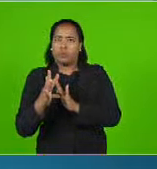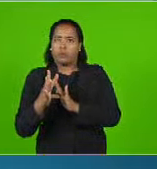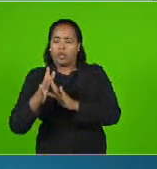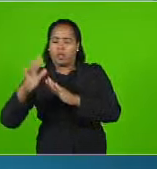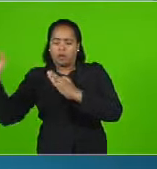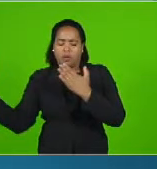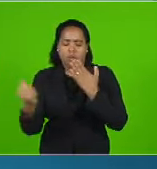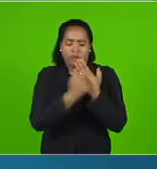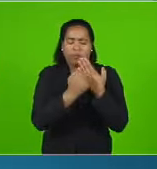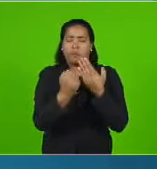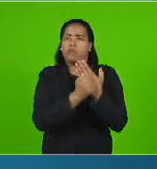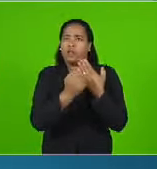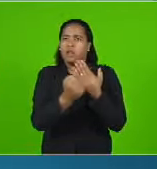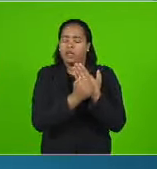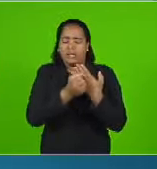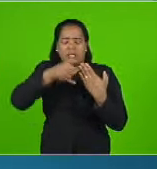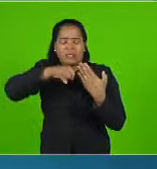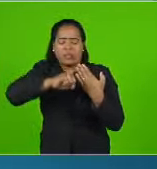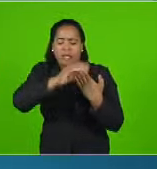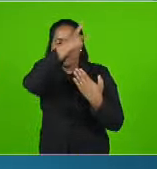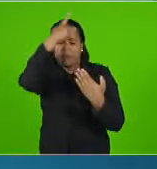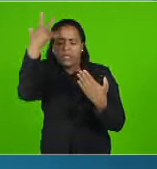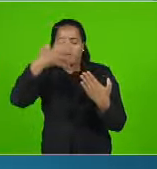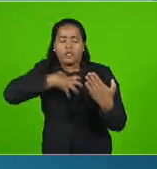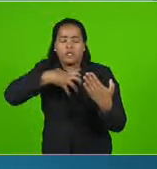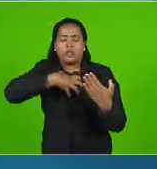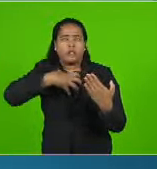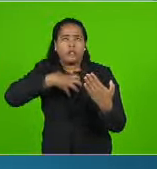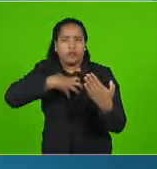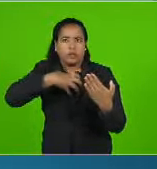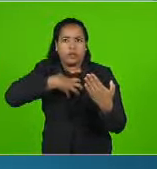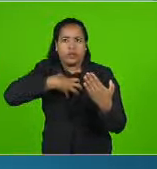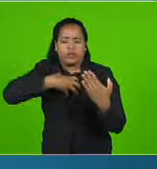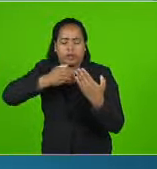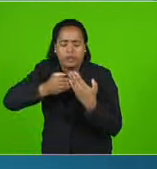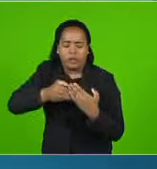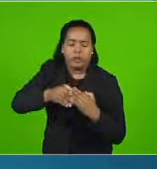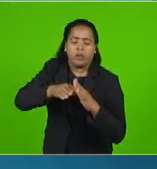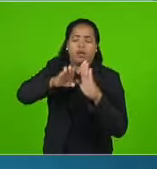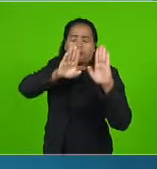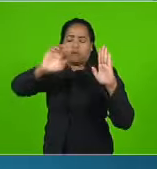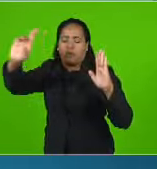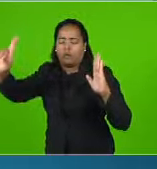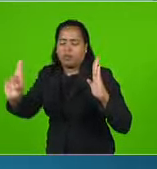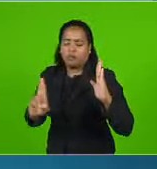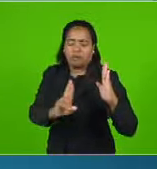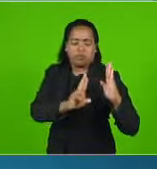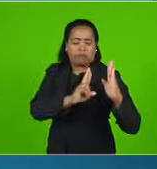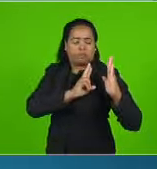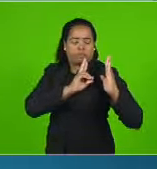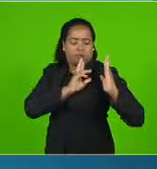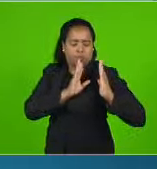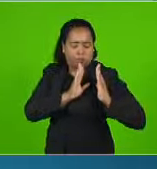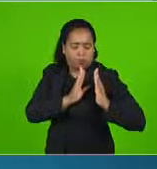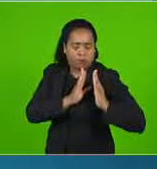стою у двери и стучу». Если кто услышит голос мой и отворит дверь, войду к нему и